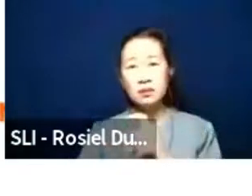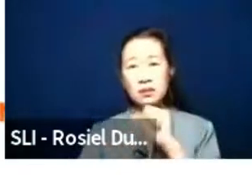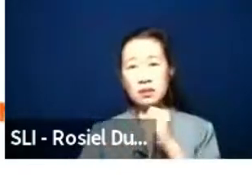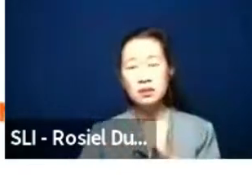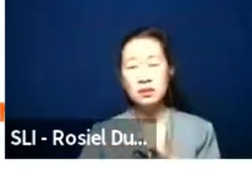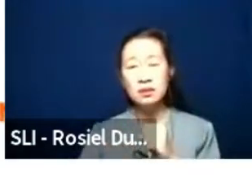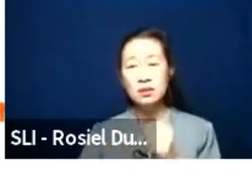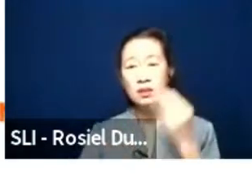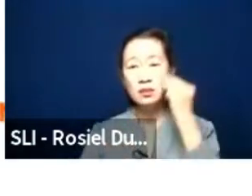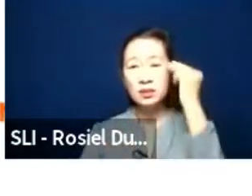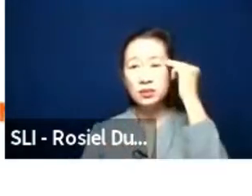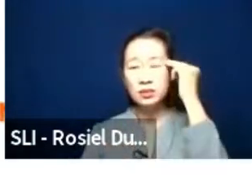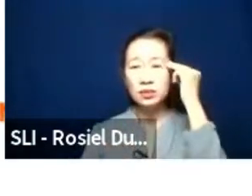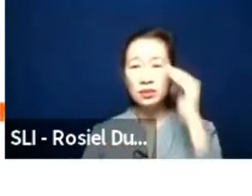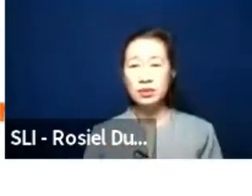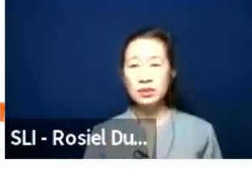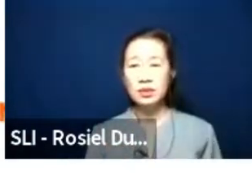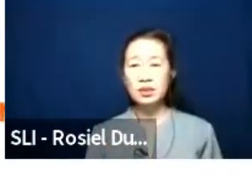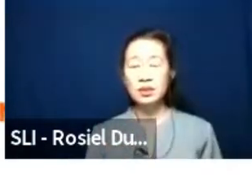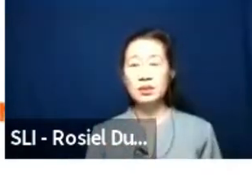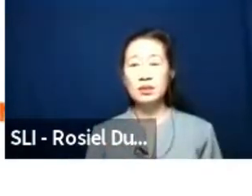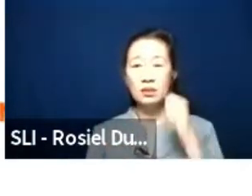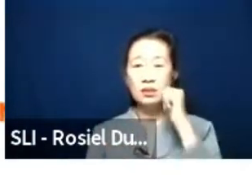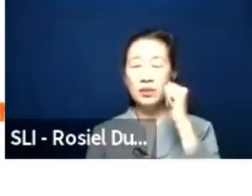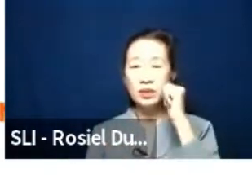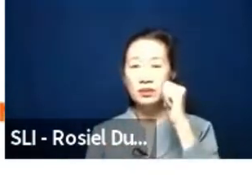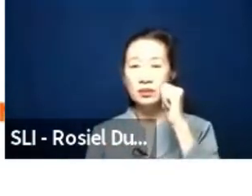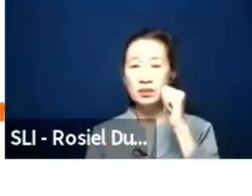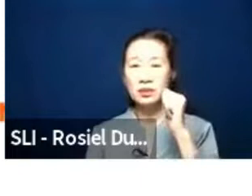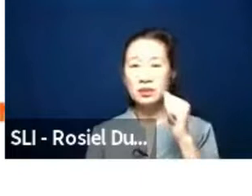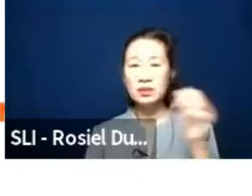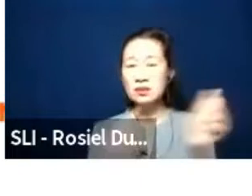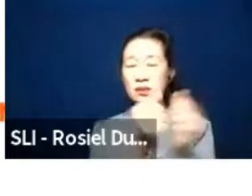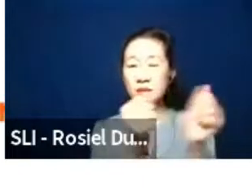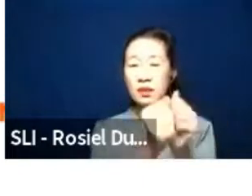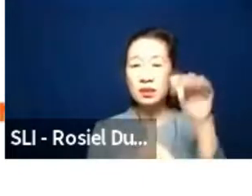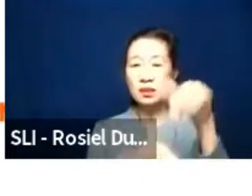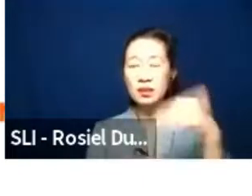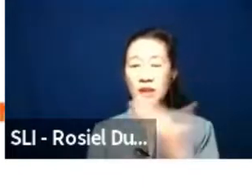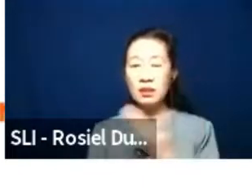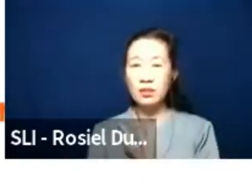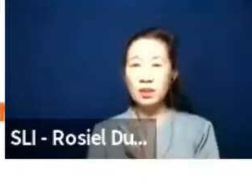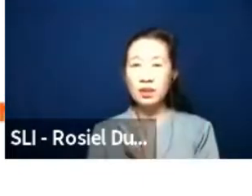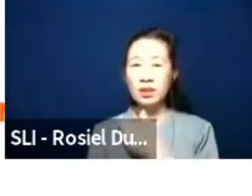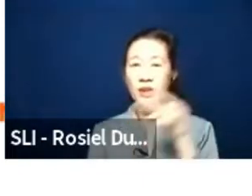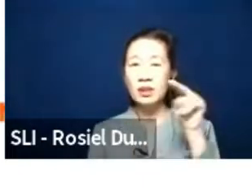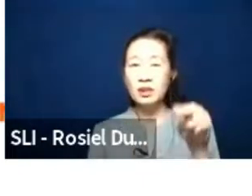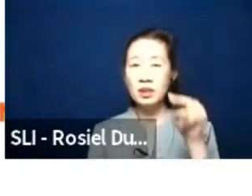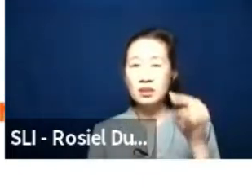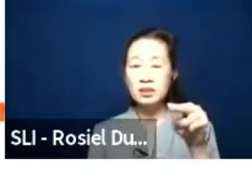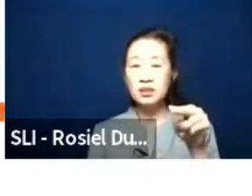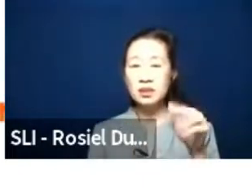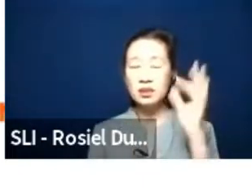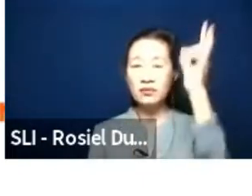he matures, no? So lagi pong nakakabit ito sa ating needs at sa ating